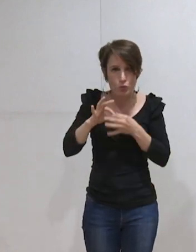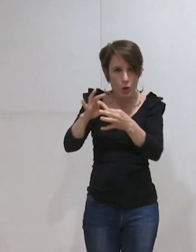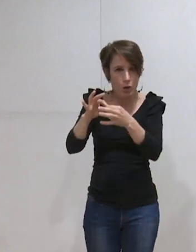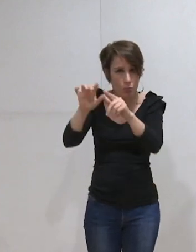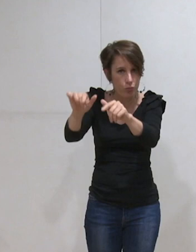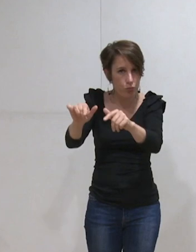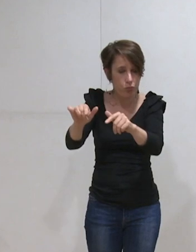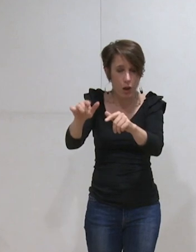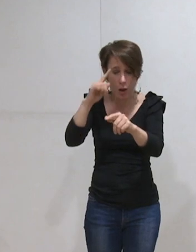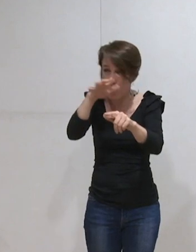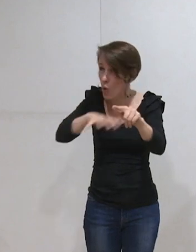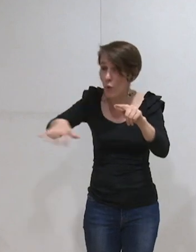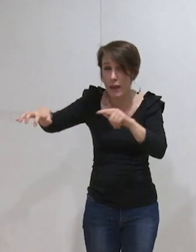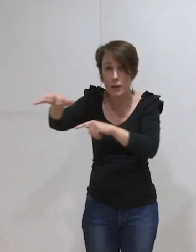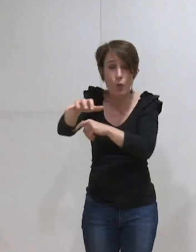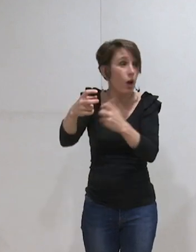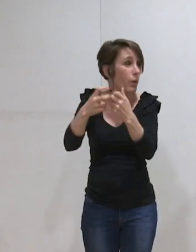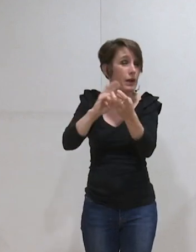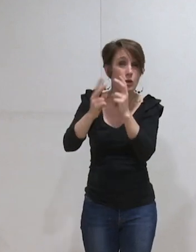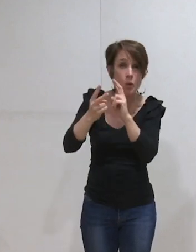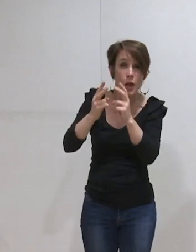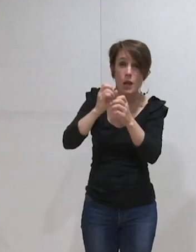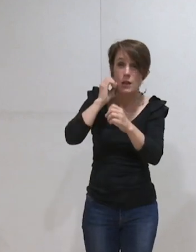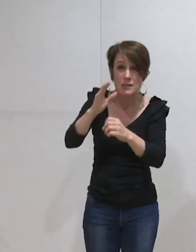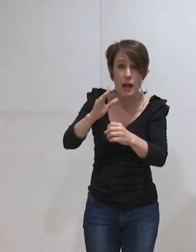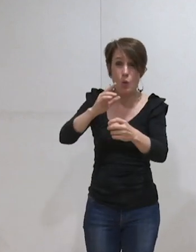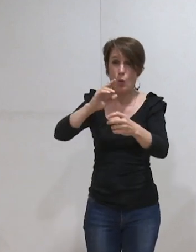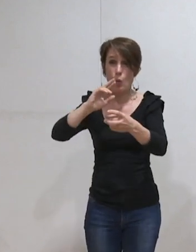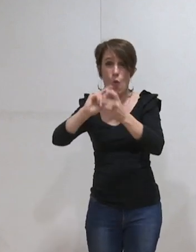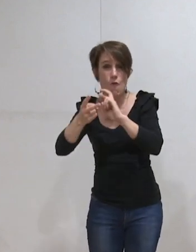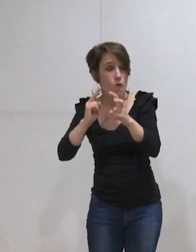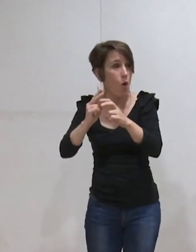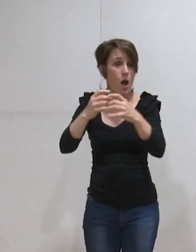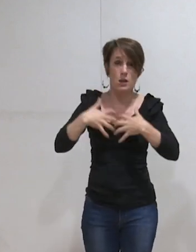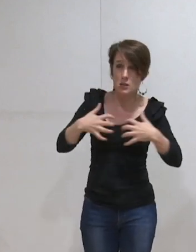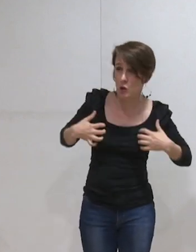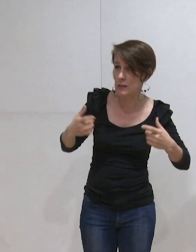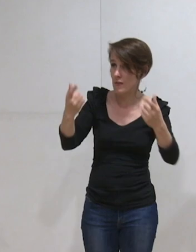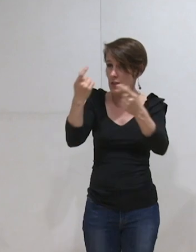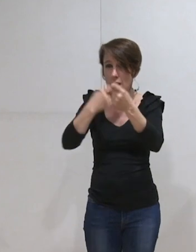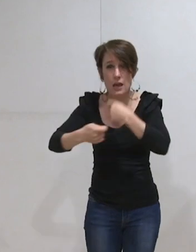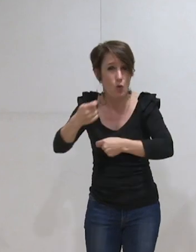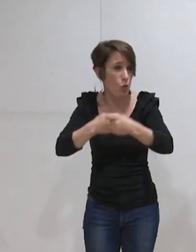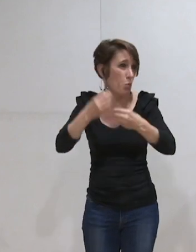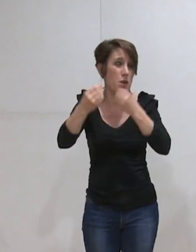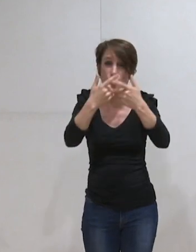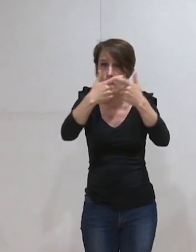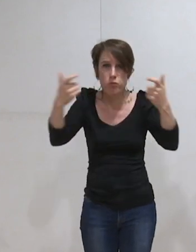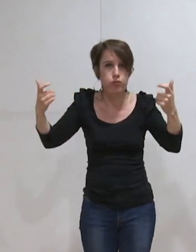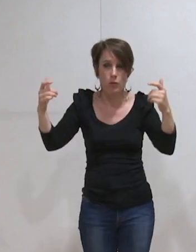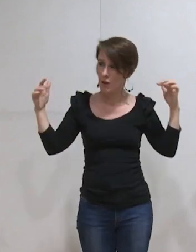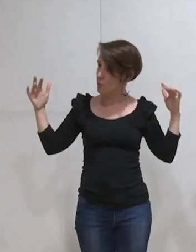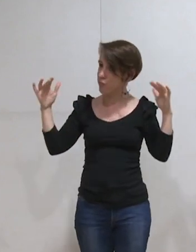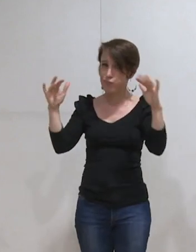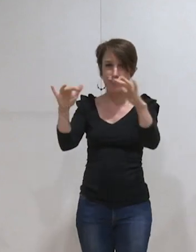territoire pour permettre au salon qu'il soit scientifique économique ou autre de faciliter